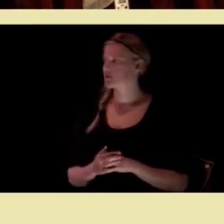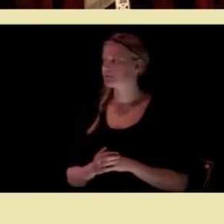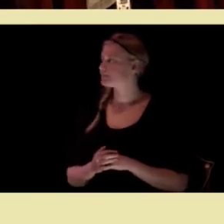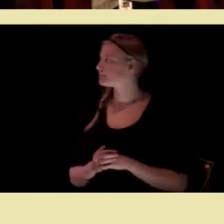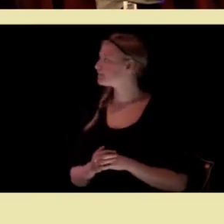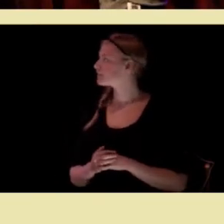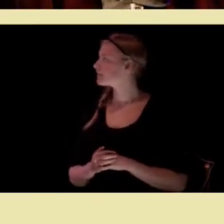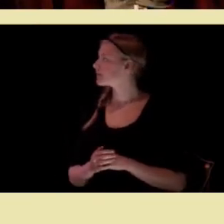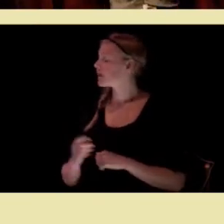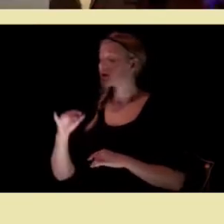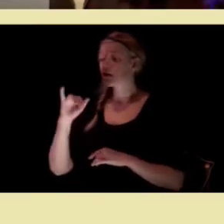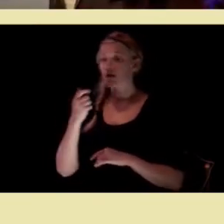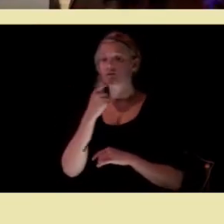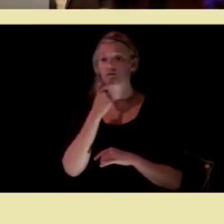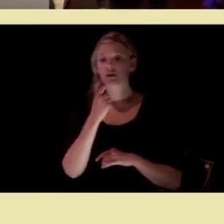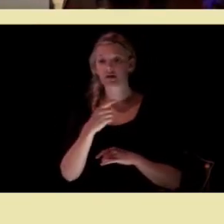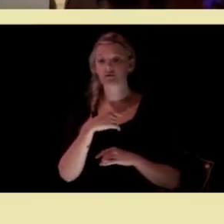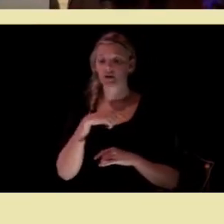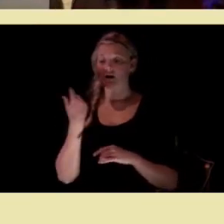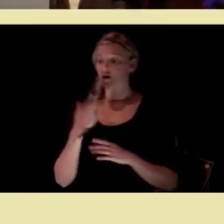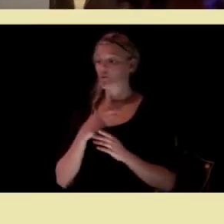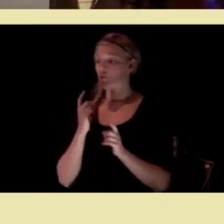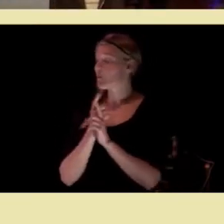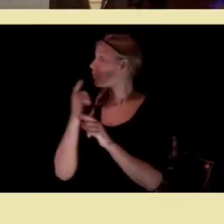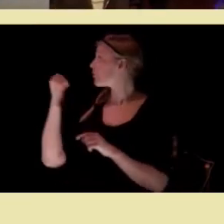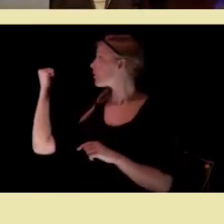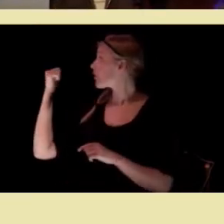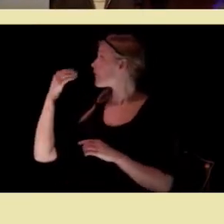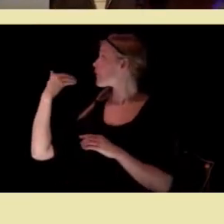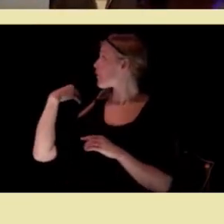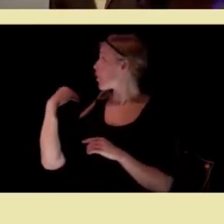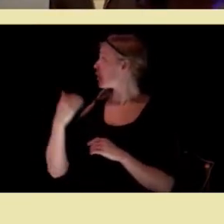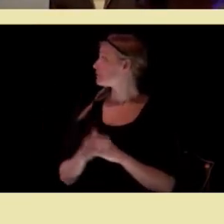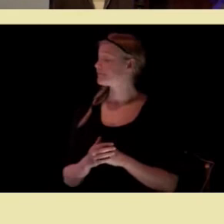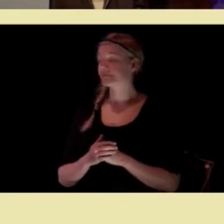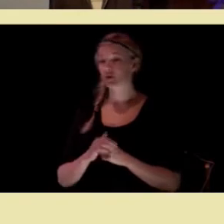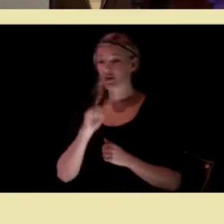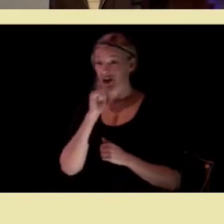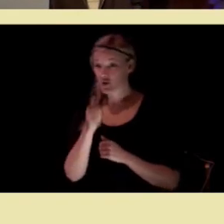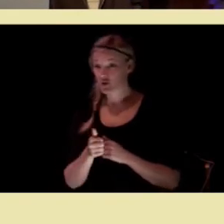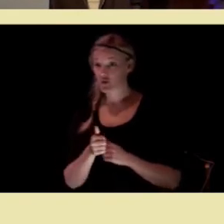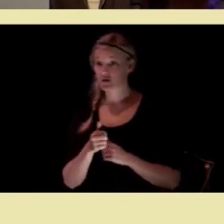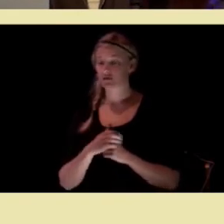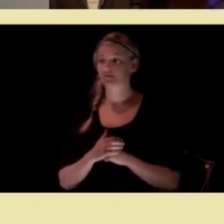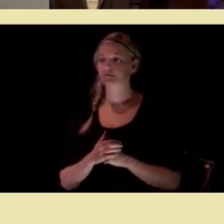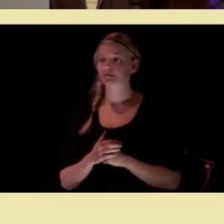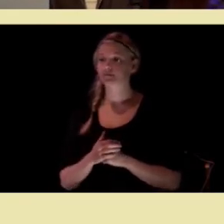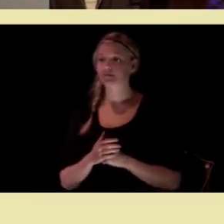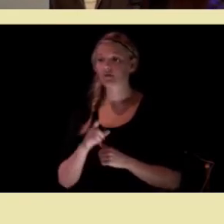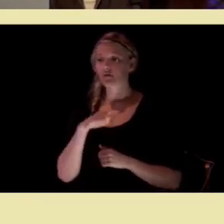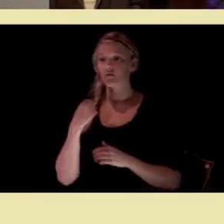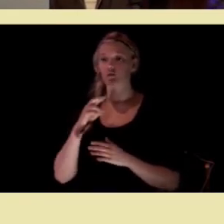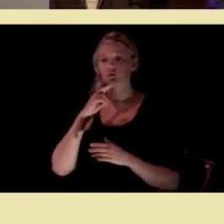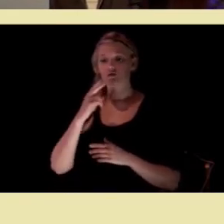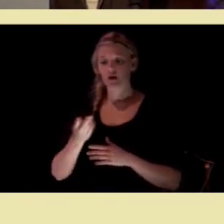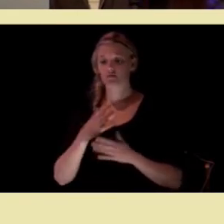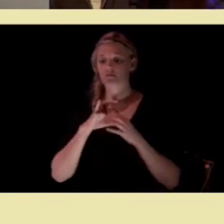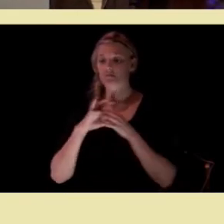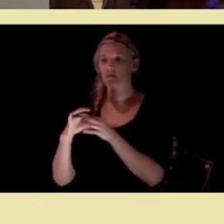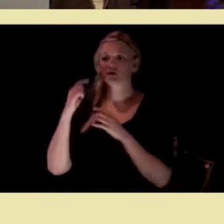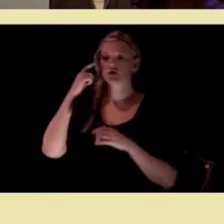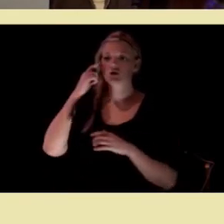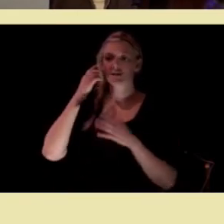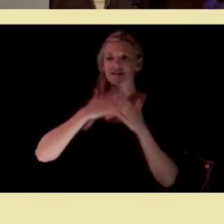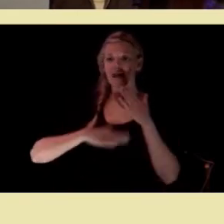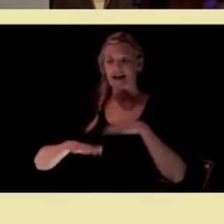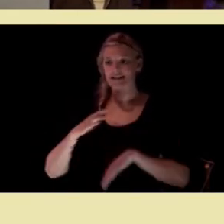Ja, som sagt, vi har møtt denne karen før. Og det utrolig kult da, der vil jeg frem noen svar i forhold til psykisk helse og